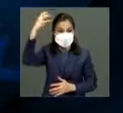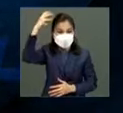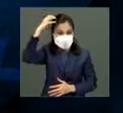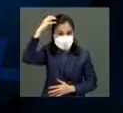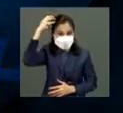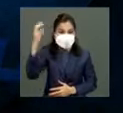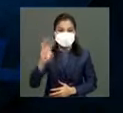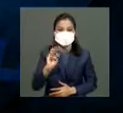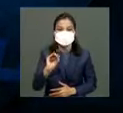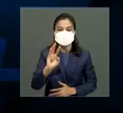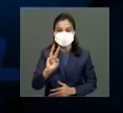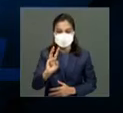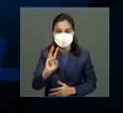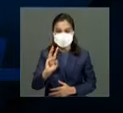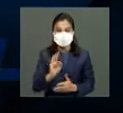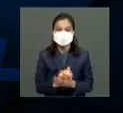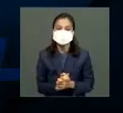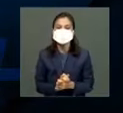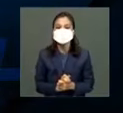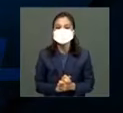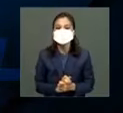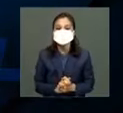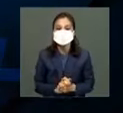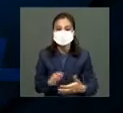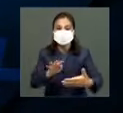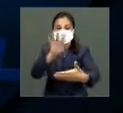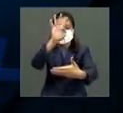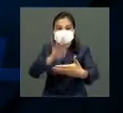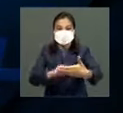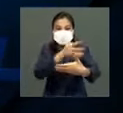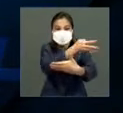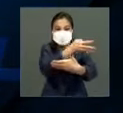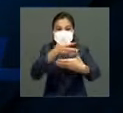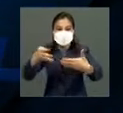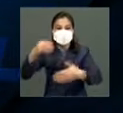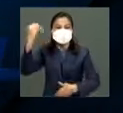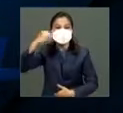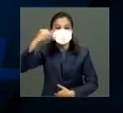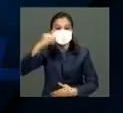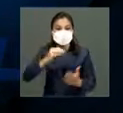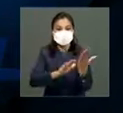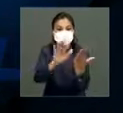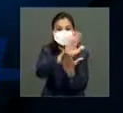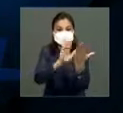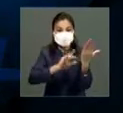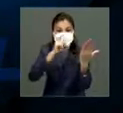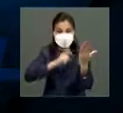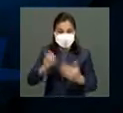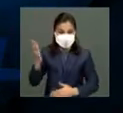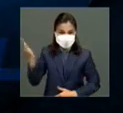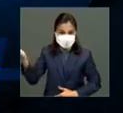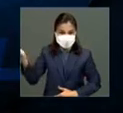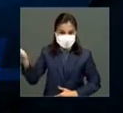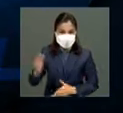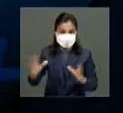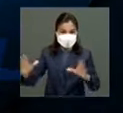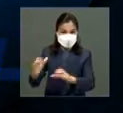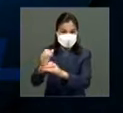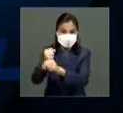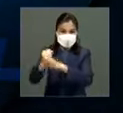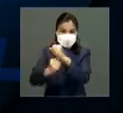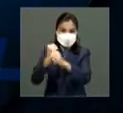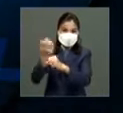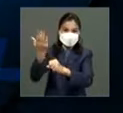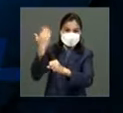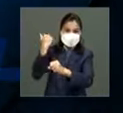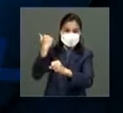ครับมีตัวเลขที่เป็นตารางของทางรายวันของประเทศไทยนะครับอันนี้ยอดรวมสะสมตั้งแต่ปีที่แล้วถึงปัจ